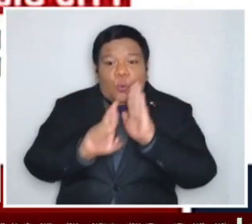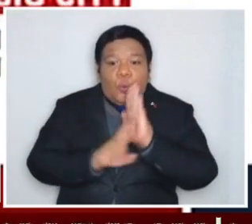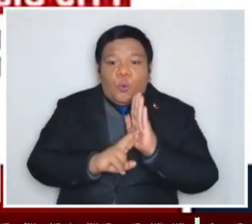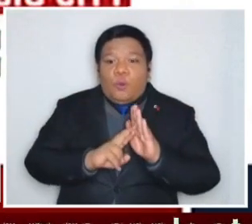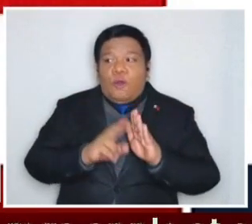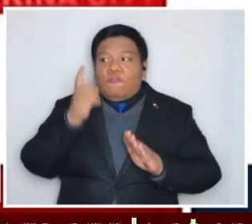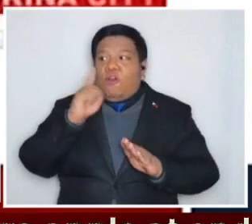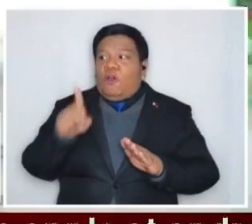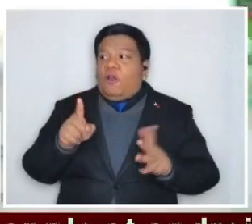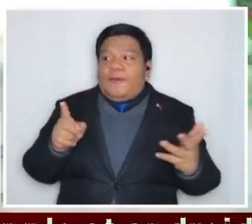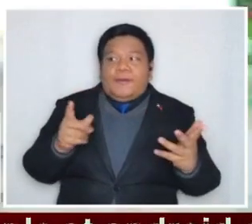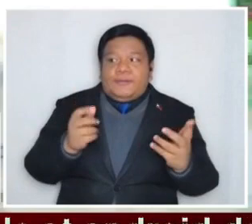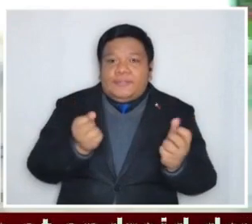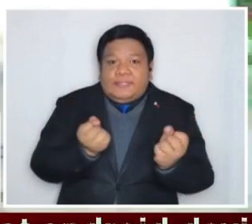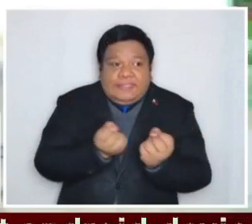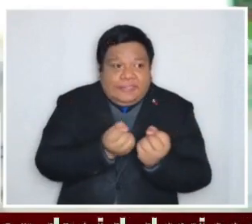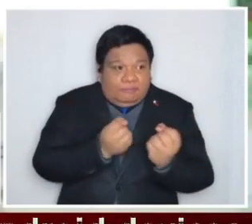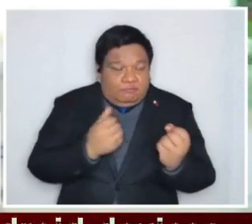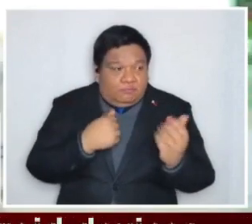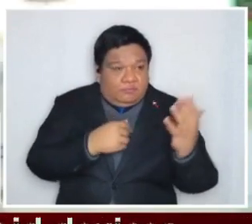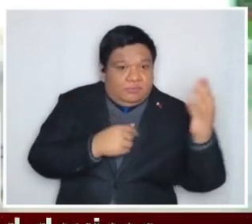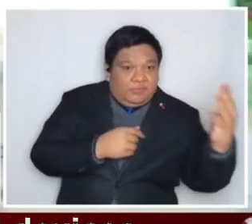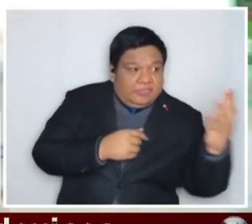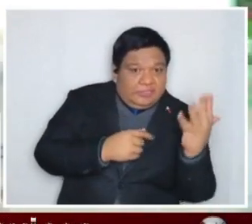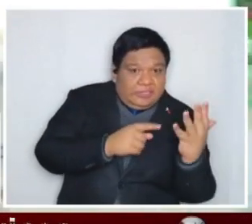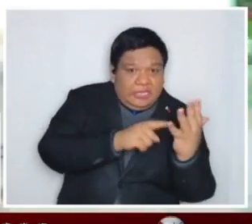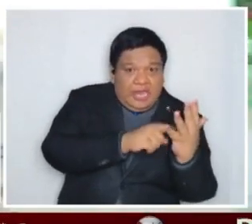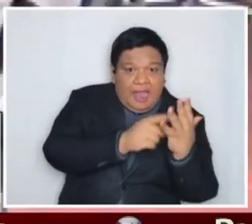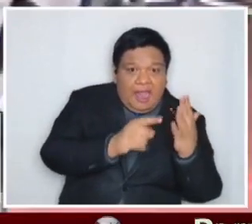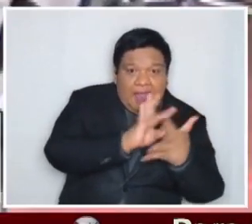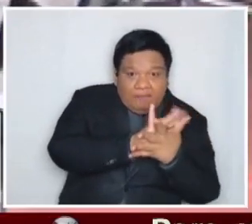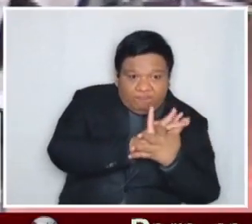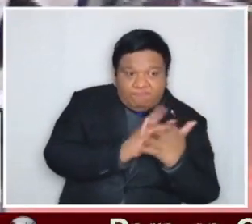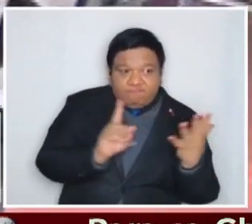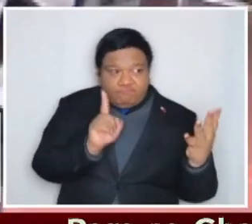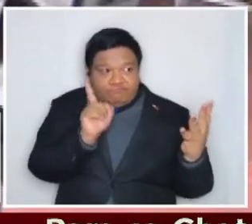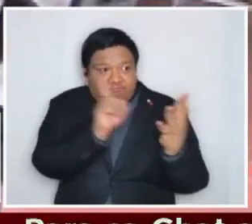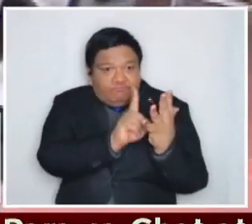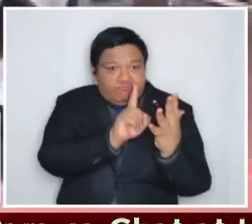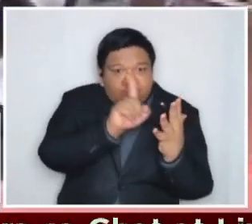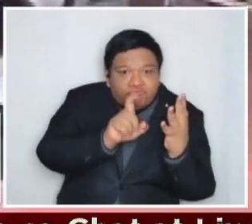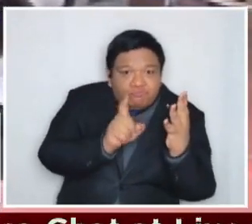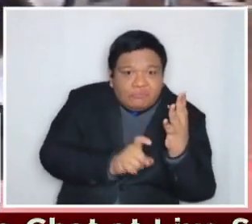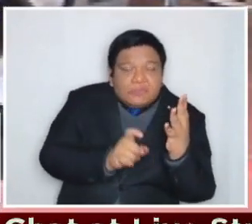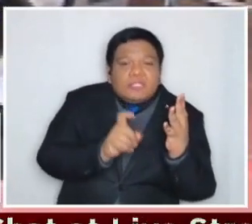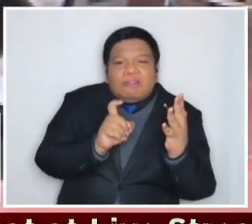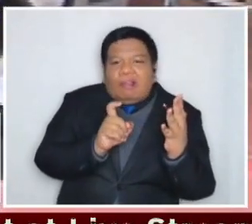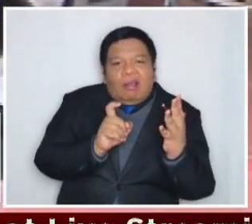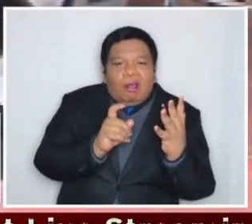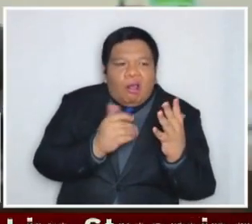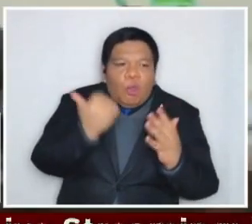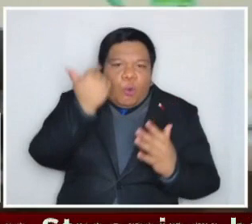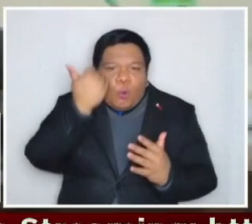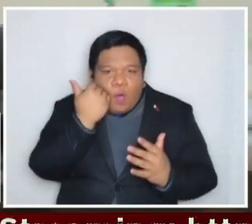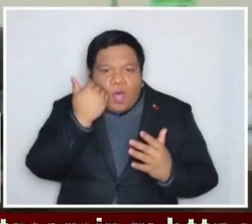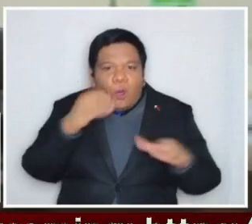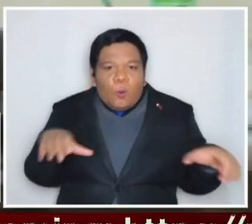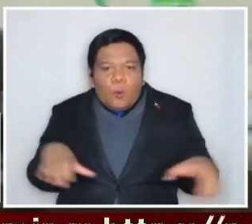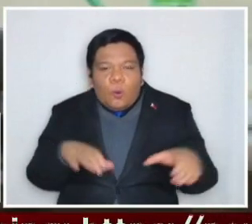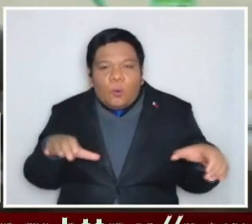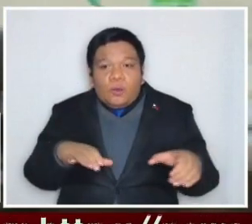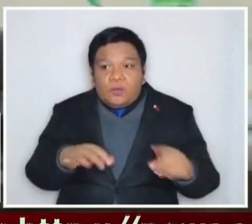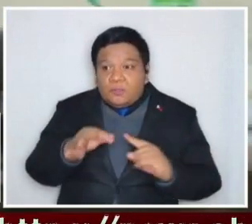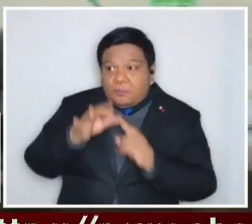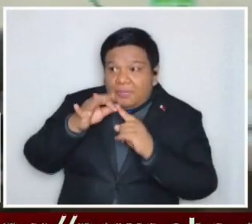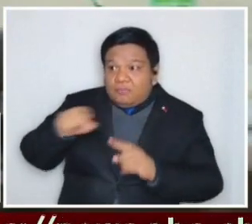close contact ratio. Gusto natin i-assess ang kapabilidad ng ating mga local contact tracers, lalo na po yung hinire ng local